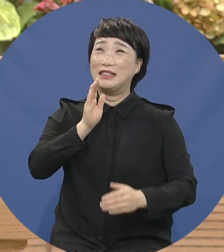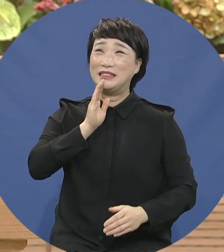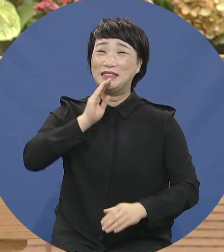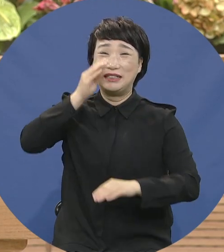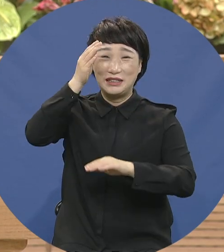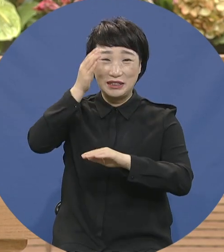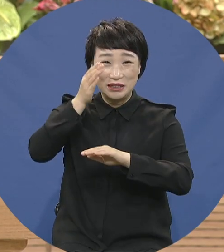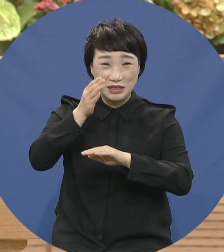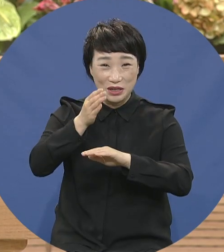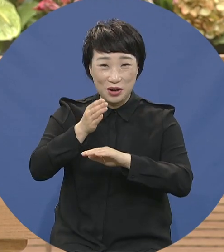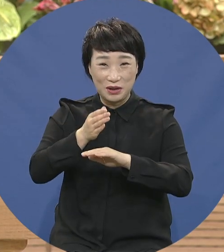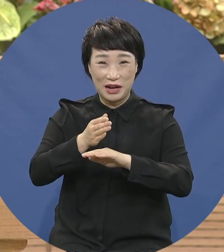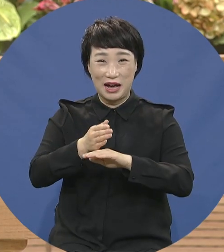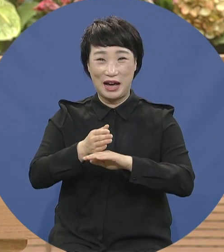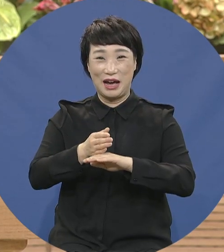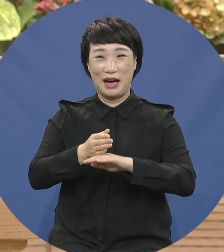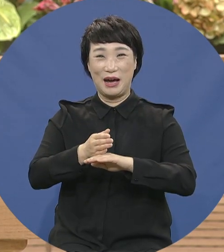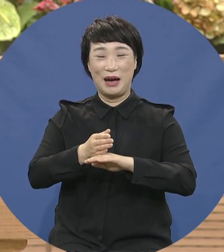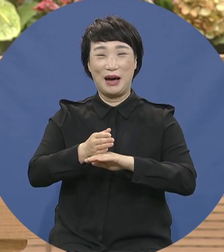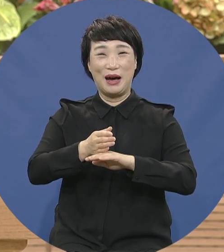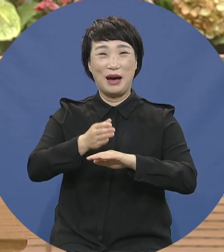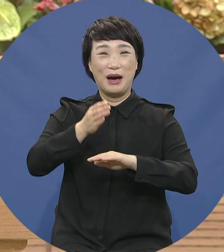감사합니다. 진정